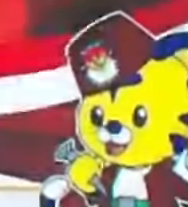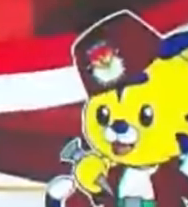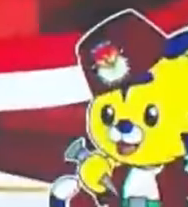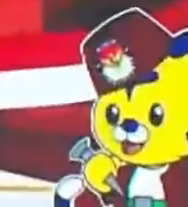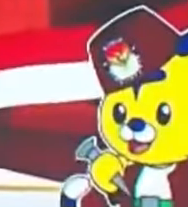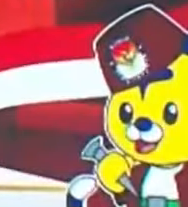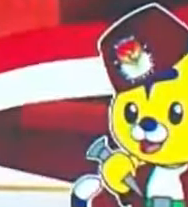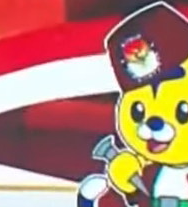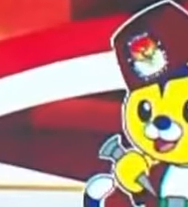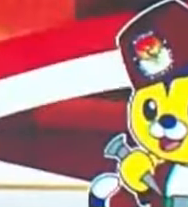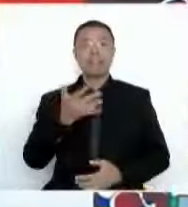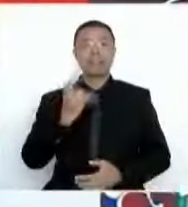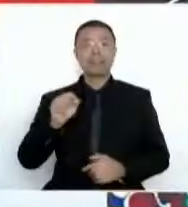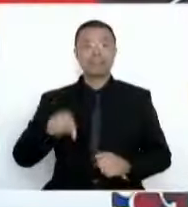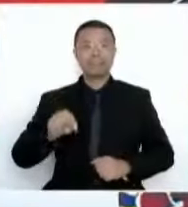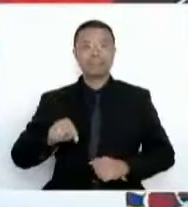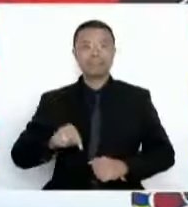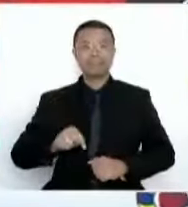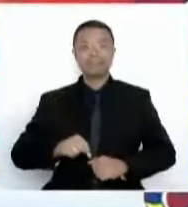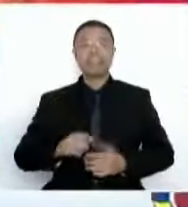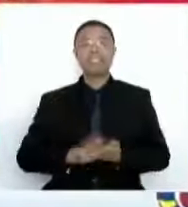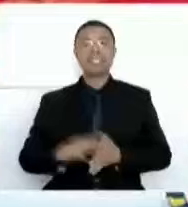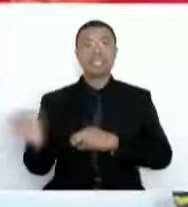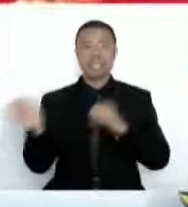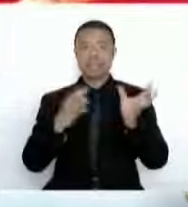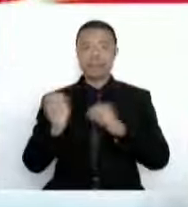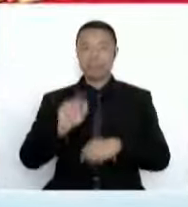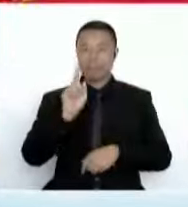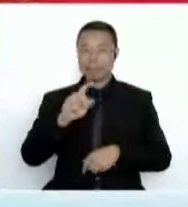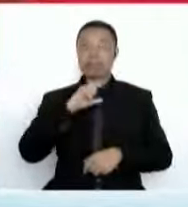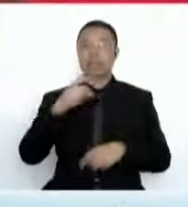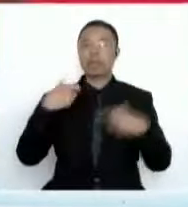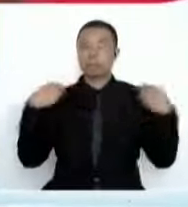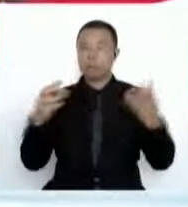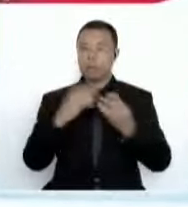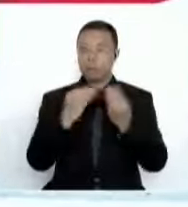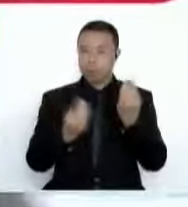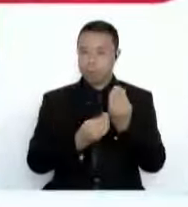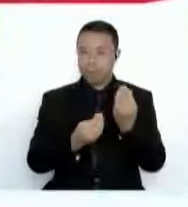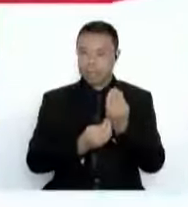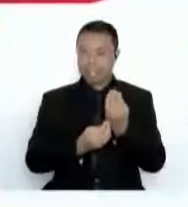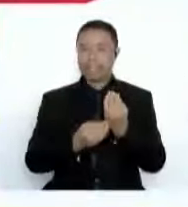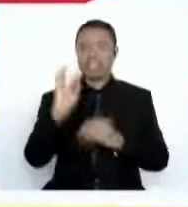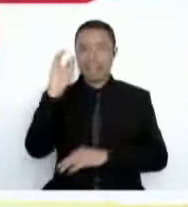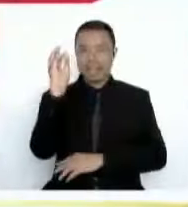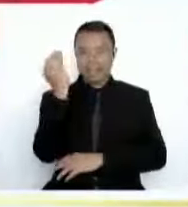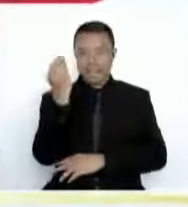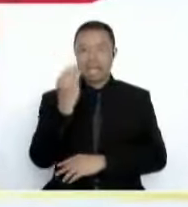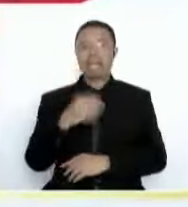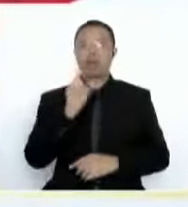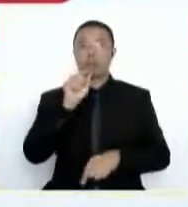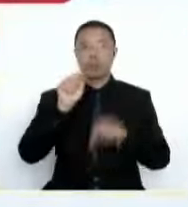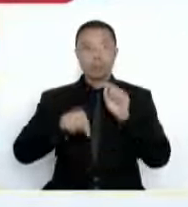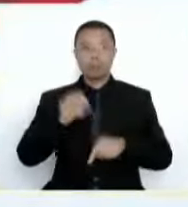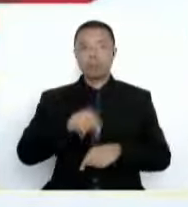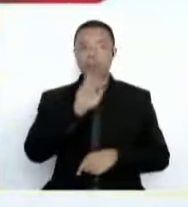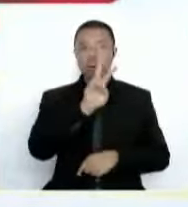Terima kasih Anda masih bersama kami di dalam debat pertama calon gubernur dan calon wakil gubernur DKI Jakarta pemilihan